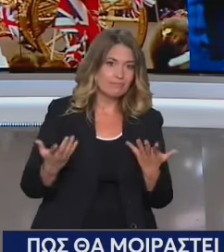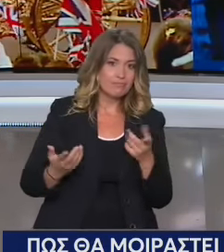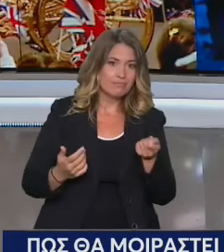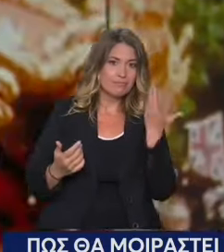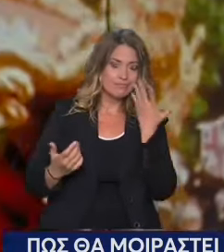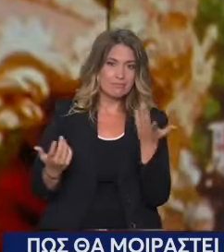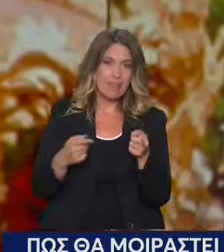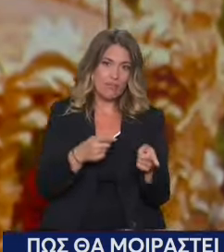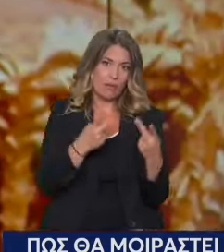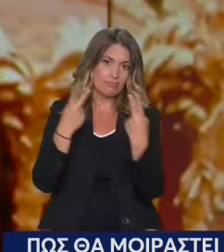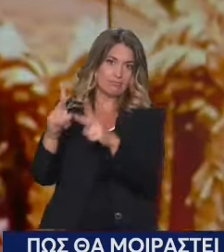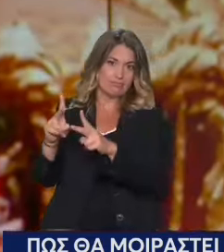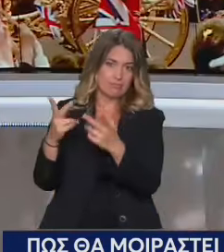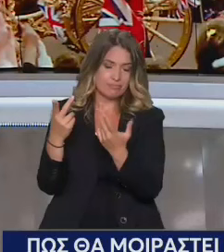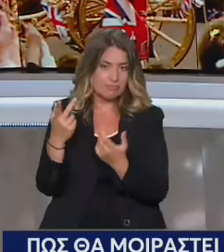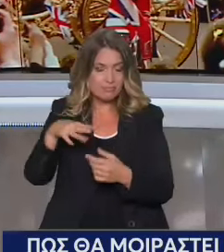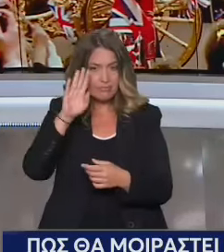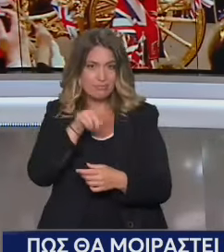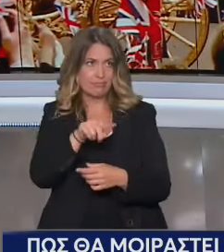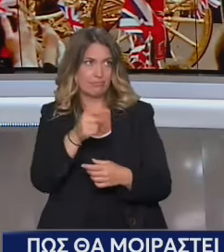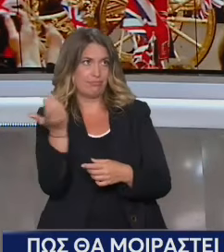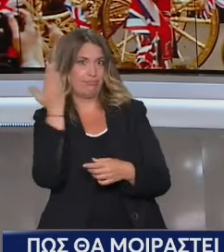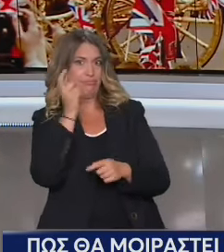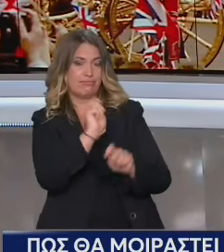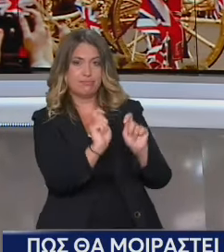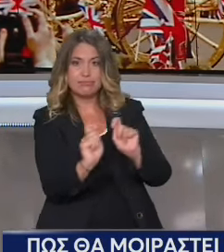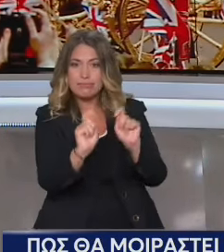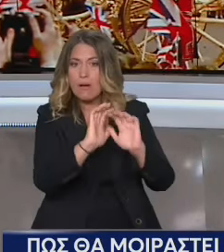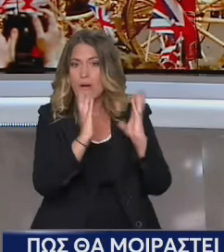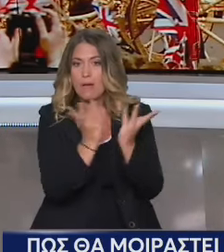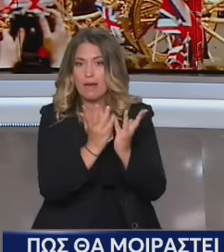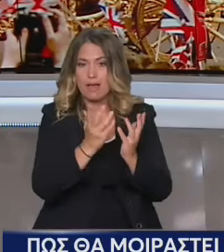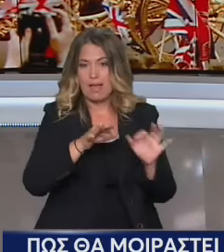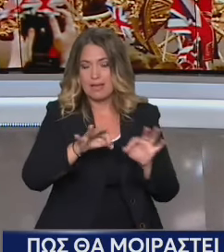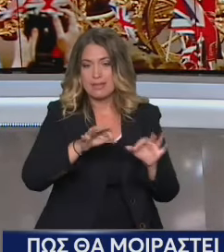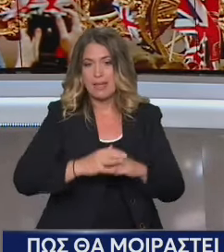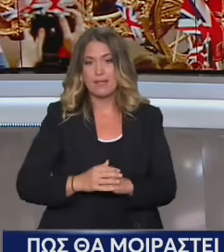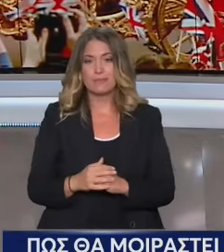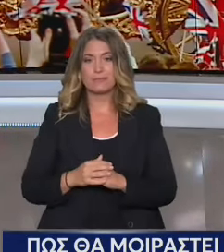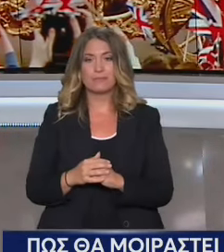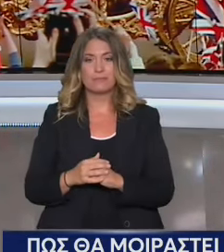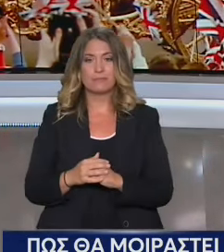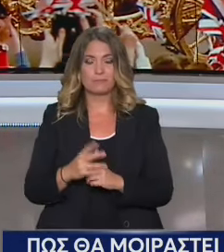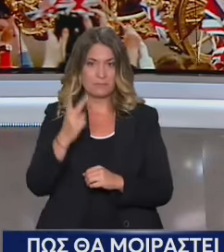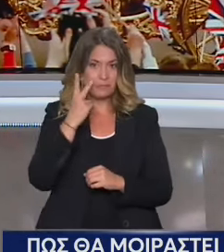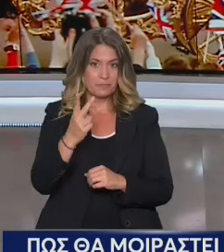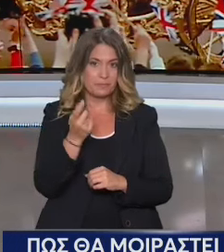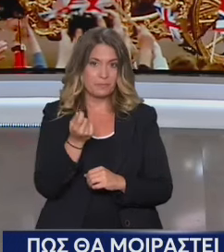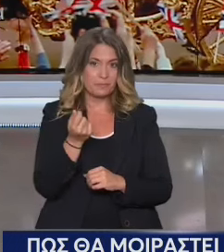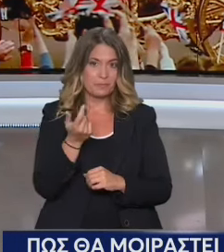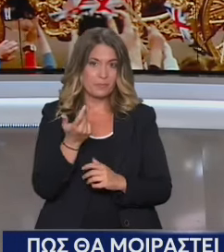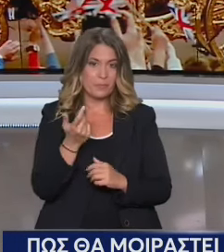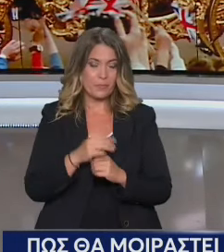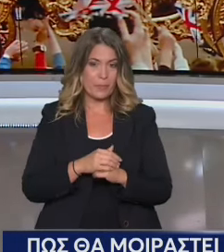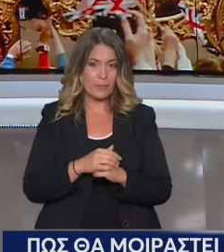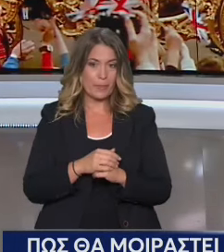στο παλάτι. Στη Μεγάλη Βρετανία βέβαια. Και βέβαια είναι 3,4 δις. Ευρώ. Δείτε το νούμερο. Αυτό το στέμα είναι